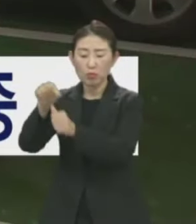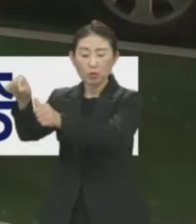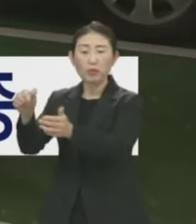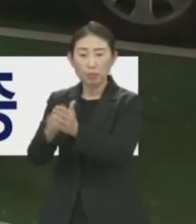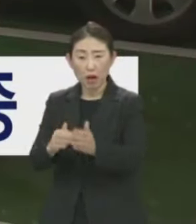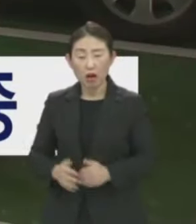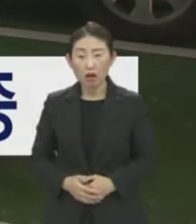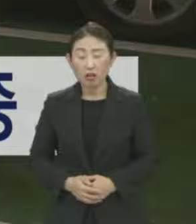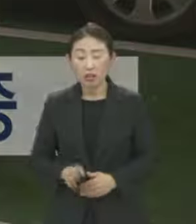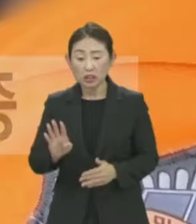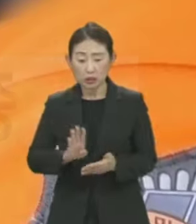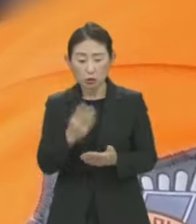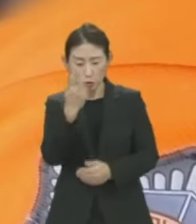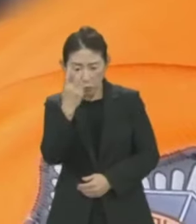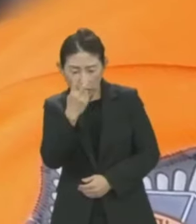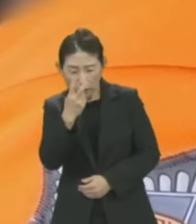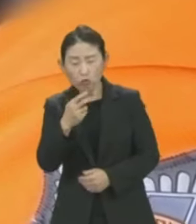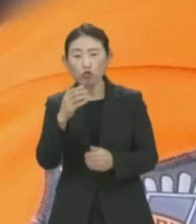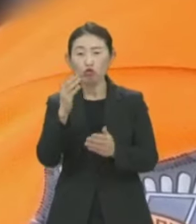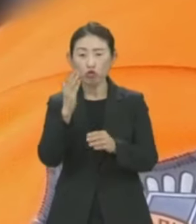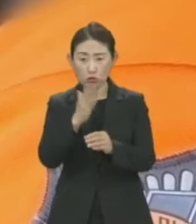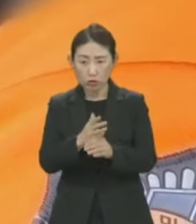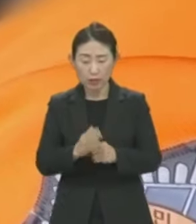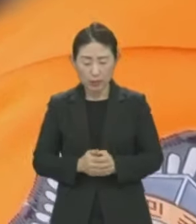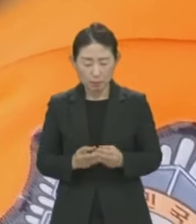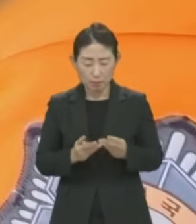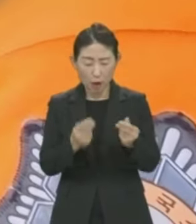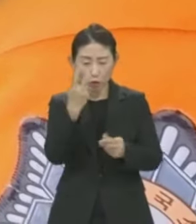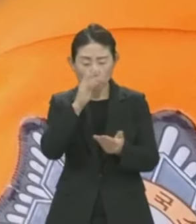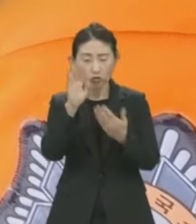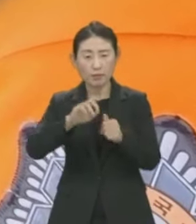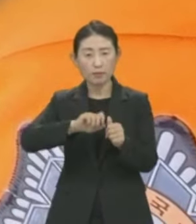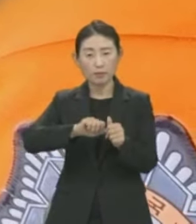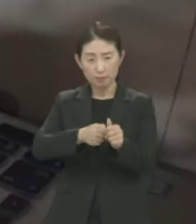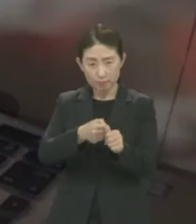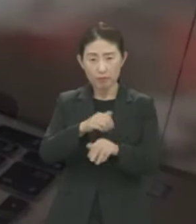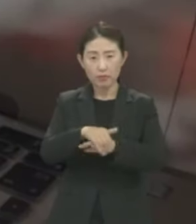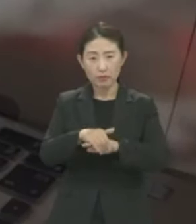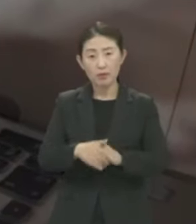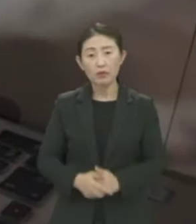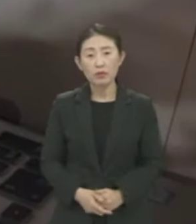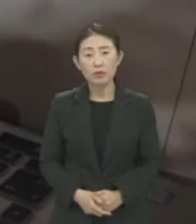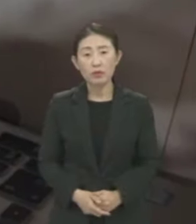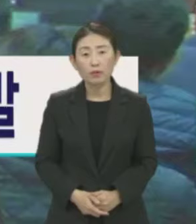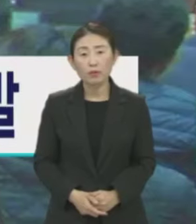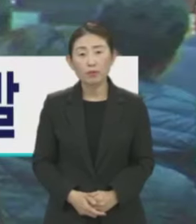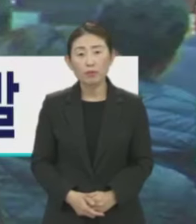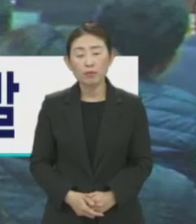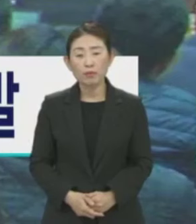사건을 조사 중이며 적법한 절차에 따라 처분할 예정이라고 밝혔습니다.